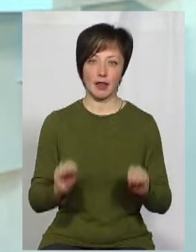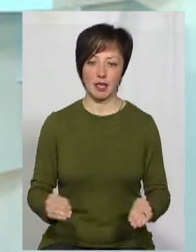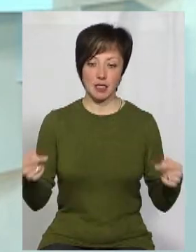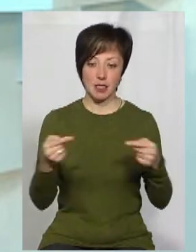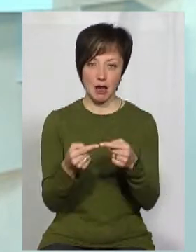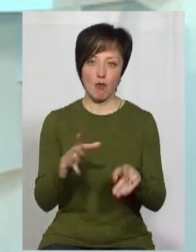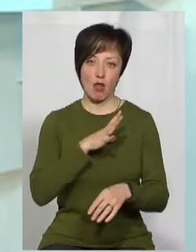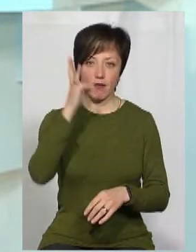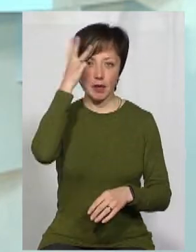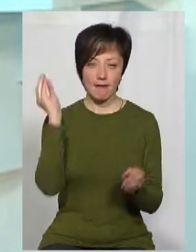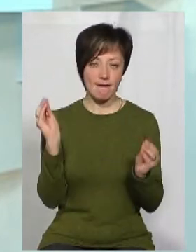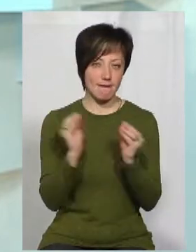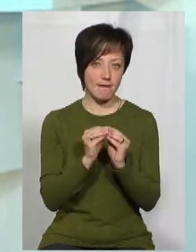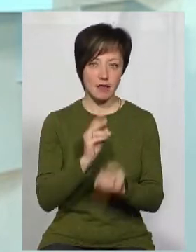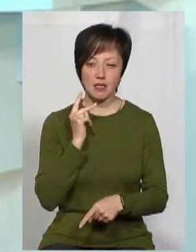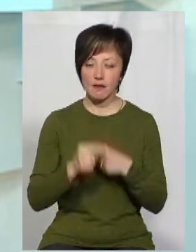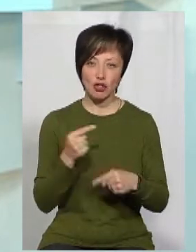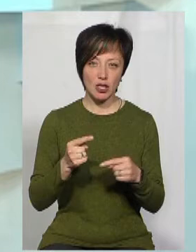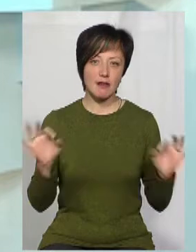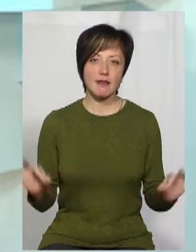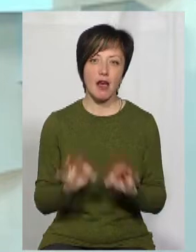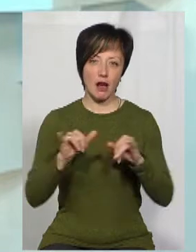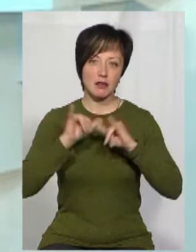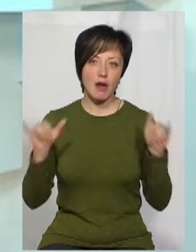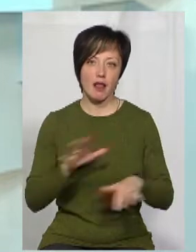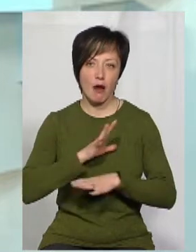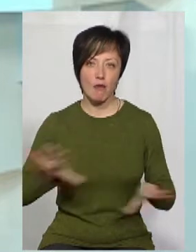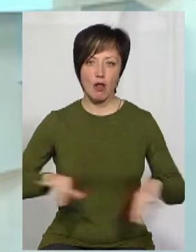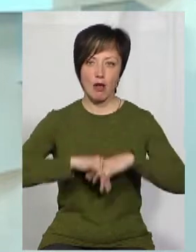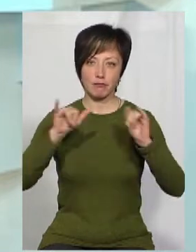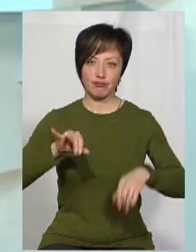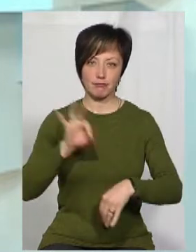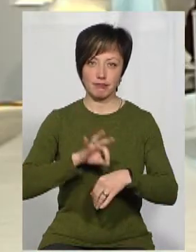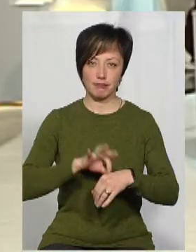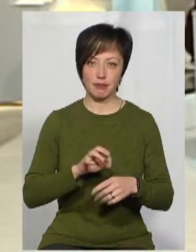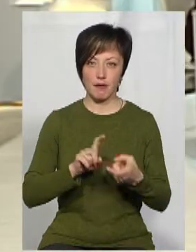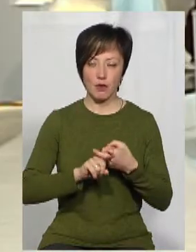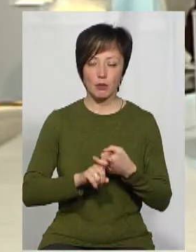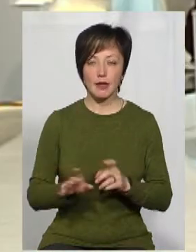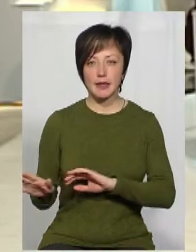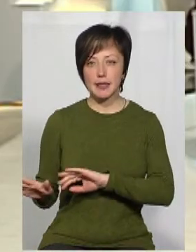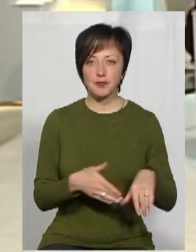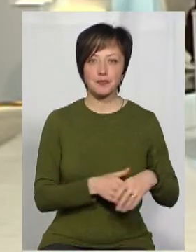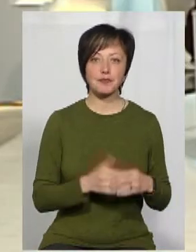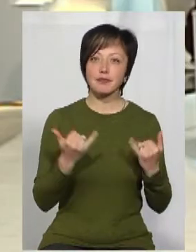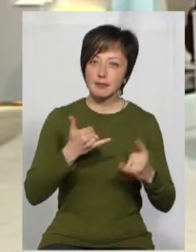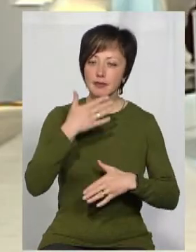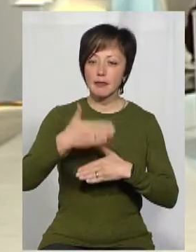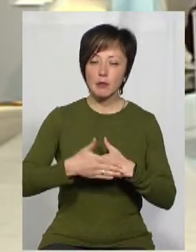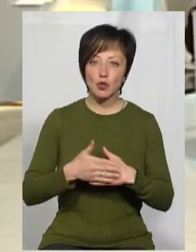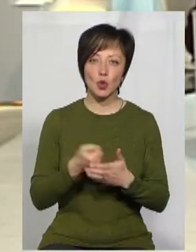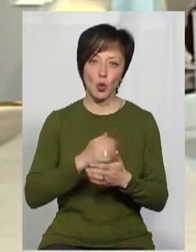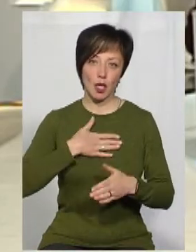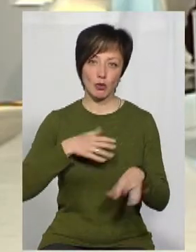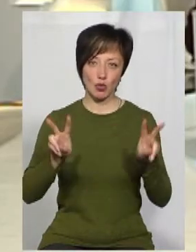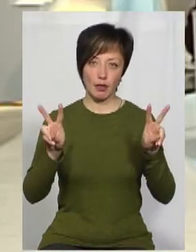насправді, була в Хмельницькому такою завжди, не було ніяких сплесків, росту, піків і так далі. От і тепер ближче до,